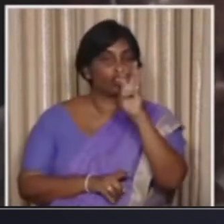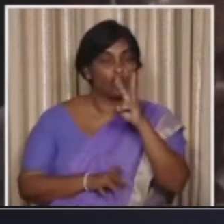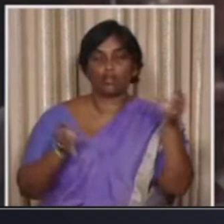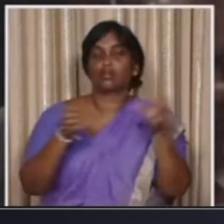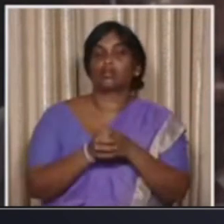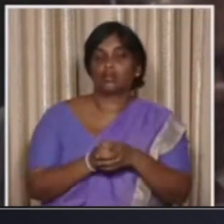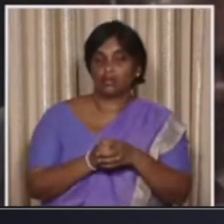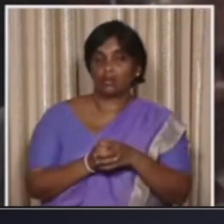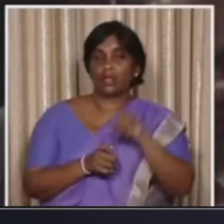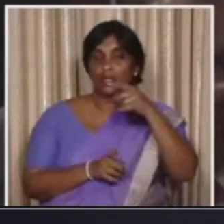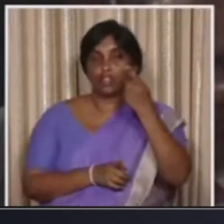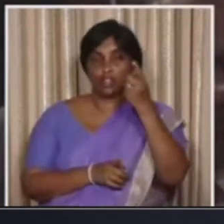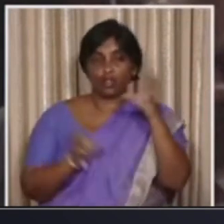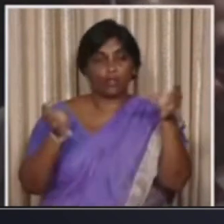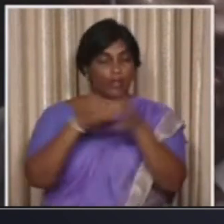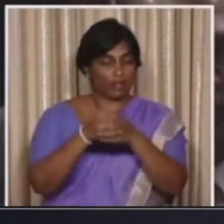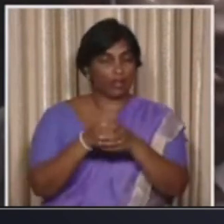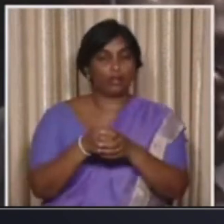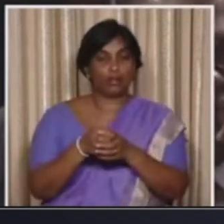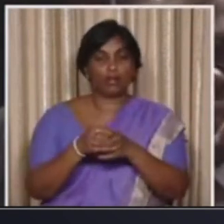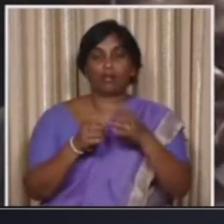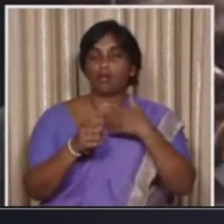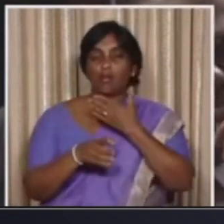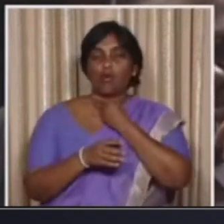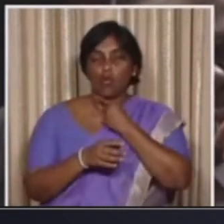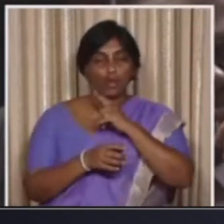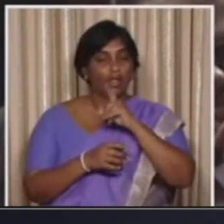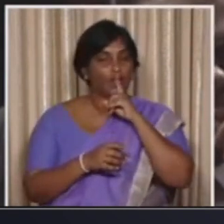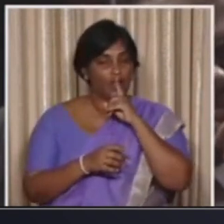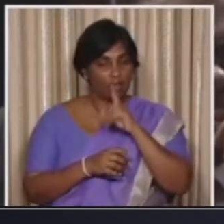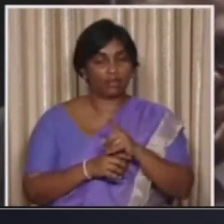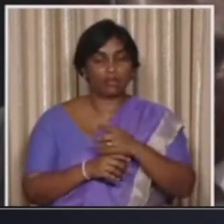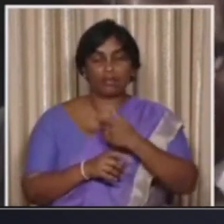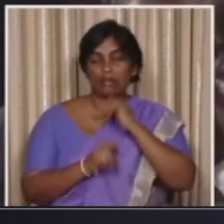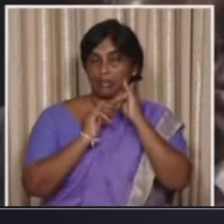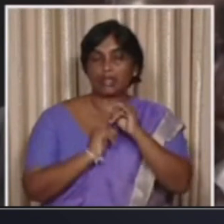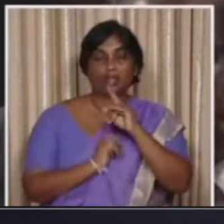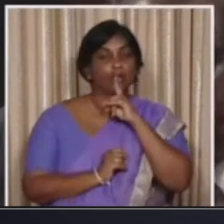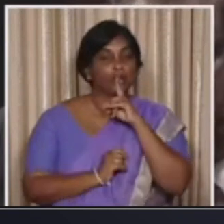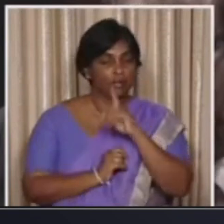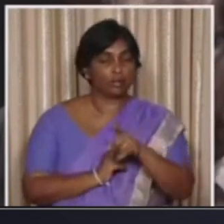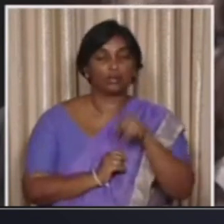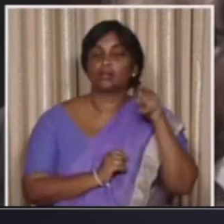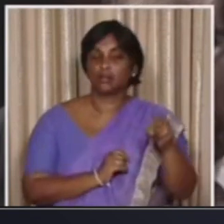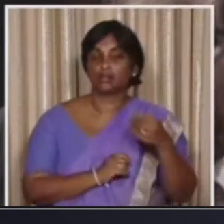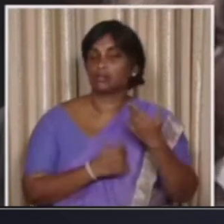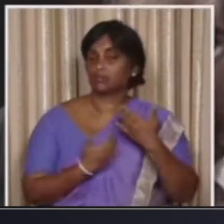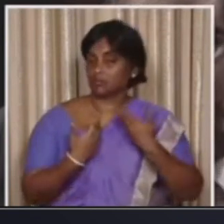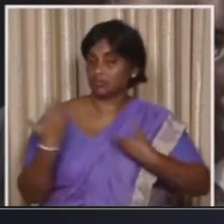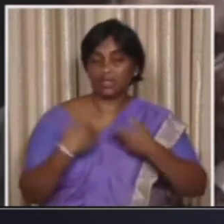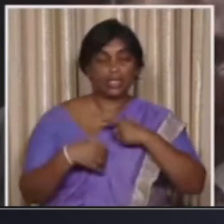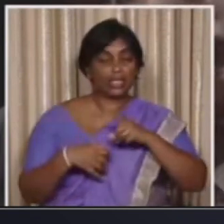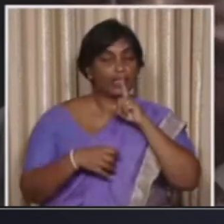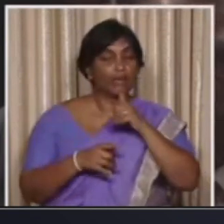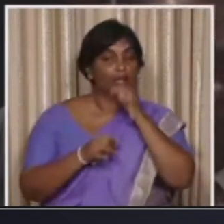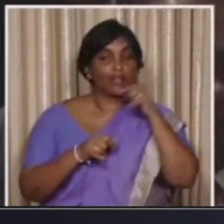kekatuela, ekasia dahatuna kekatuela, api boru kianova, awala ada kianova kiala, eda apada kiapu